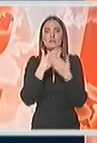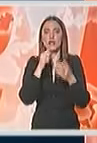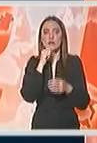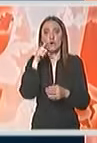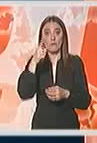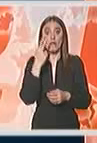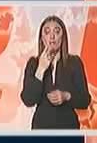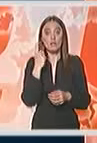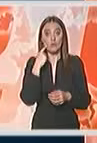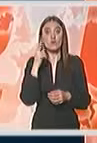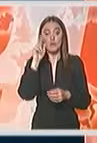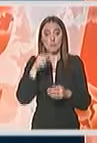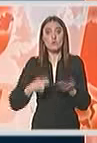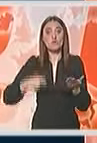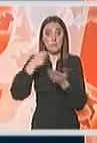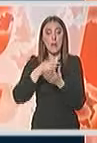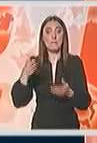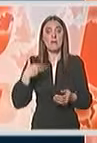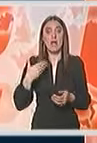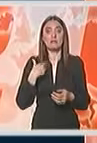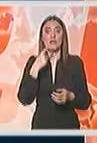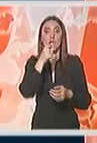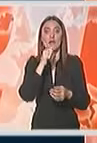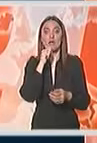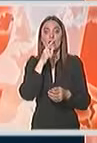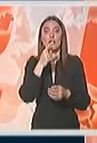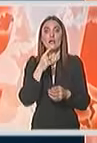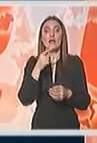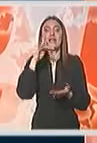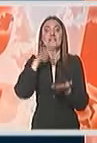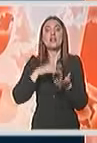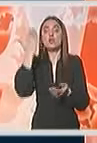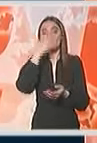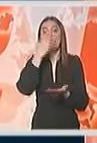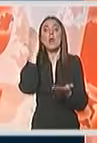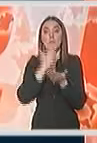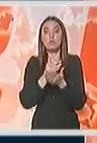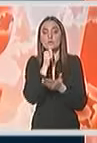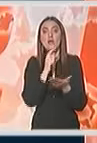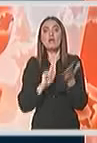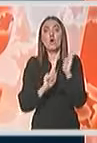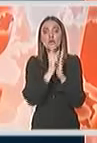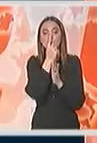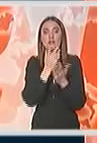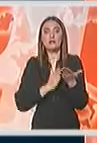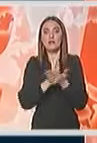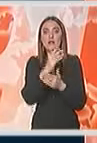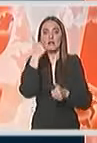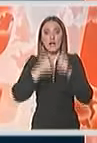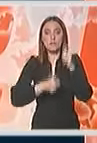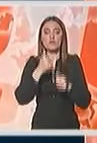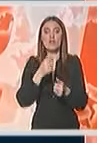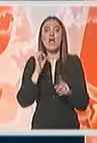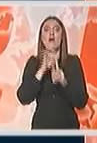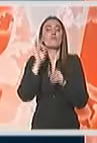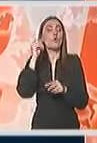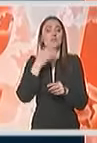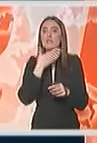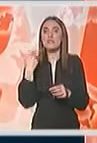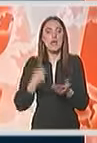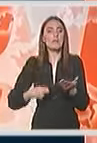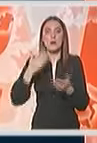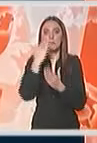da postane stipendista Fonda za mlade talente tek kada postane srednjoškolac i ostvari rezultate na takmičenjima, jer fond nema programe